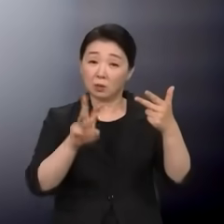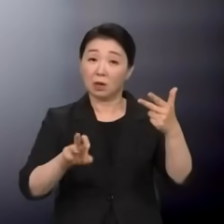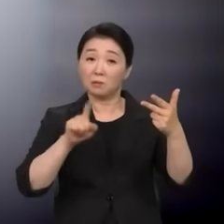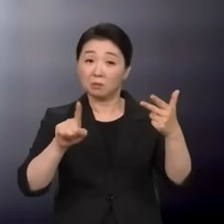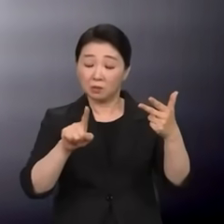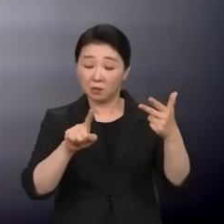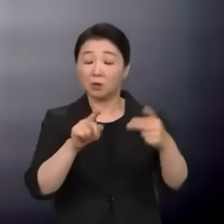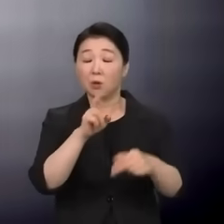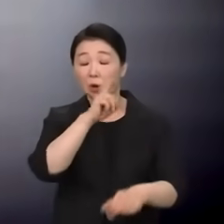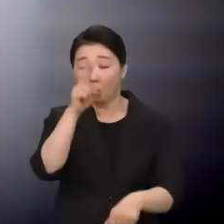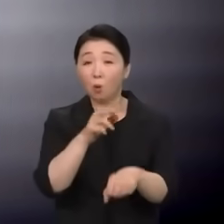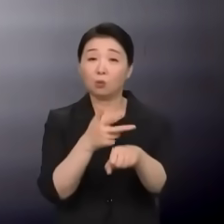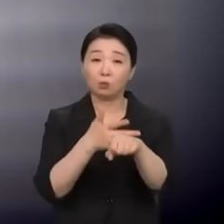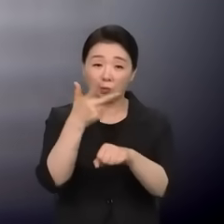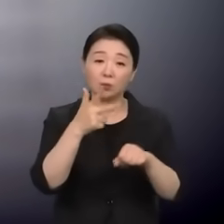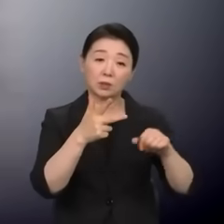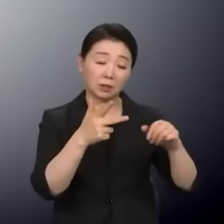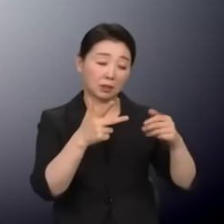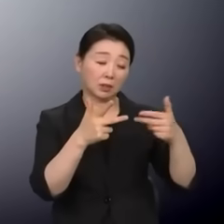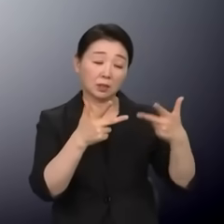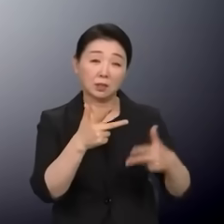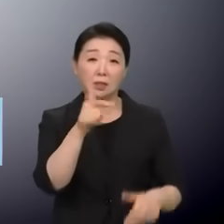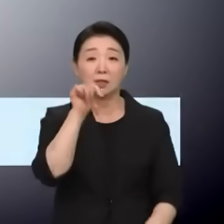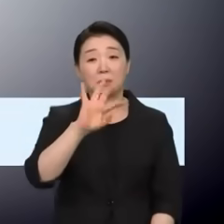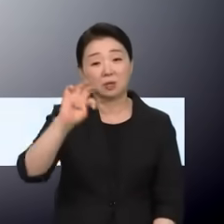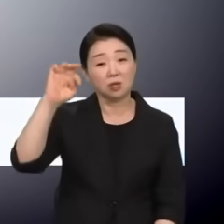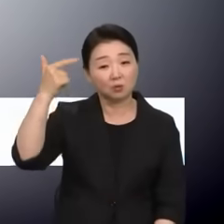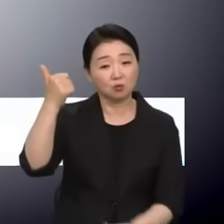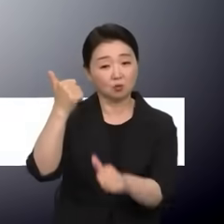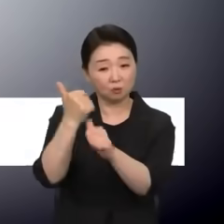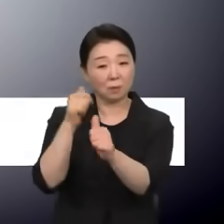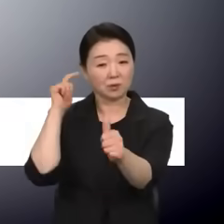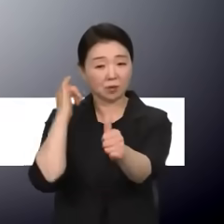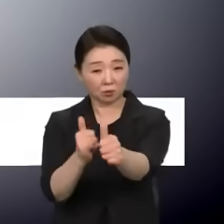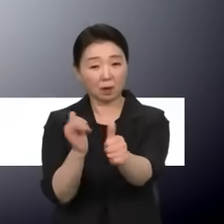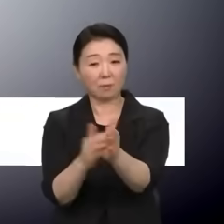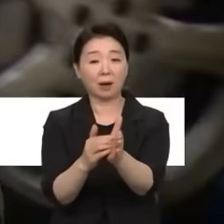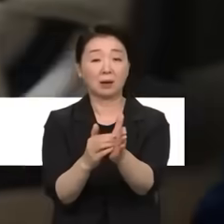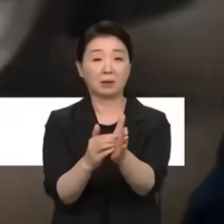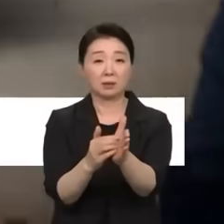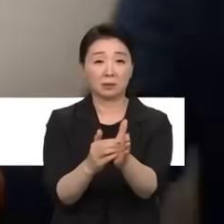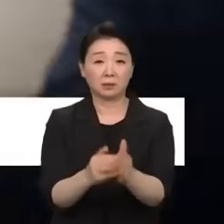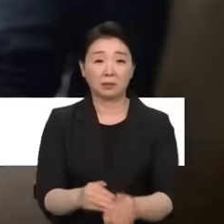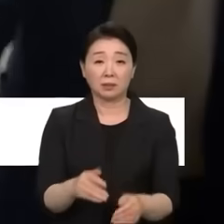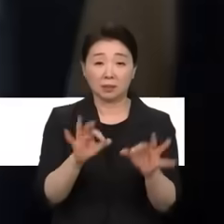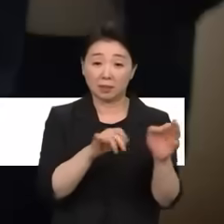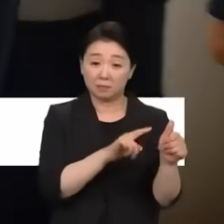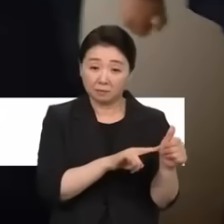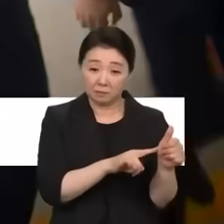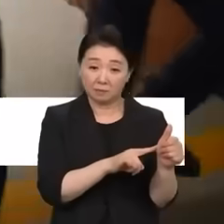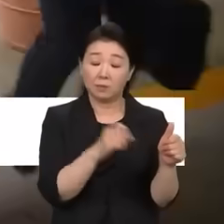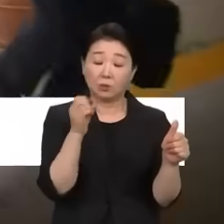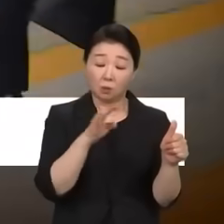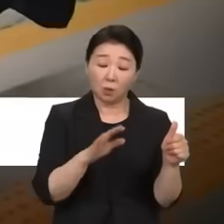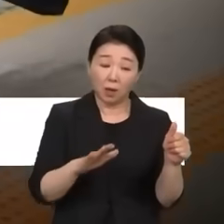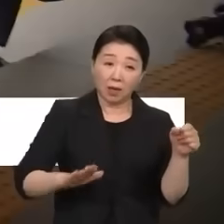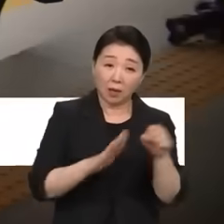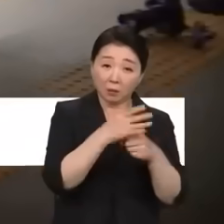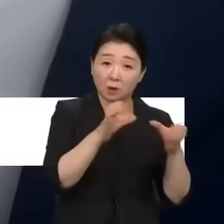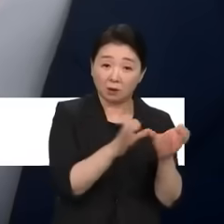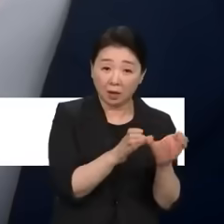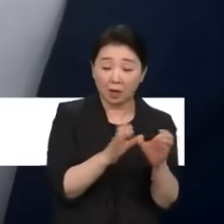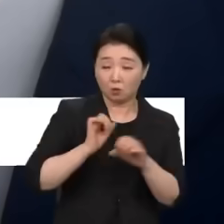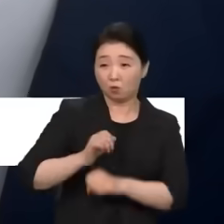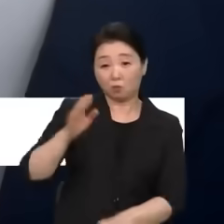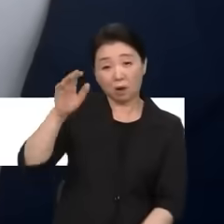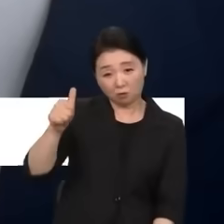2시 7분 임기훈 당시 국방비서관에게도 전화한 것으로 확인됐습니다. 김사령관, 즉 해병대뿐 아니라